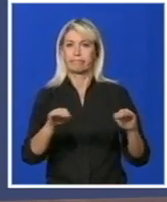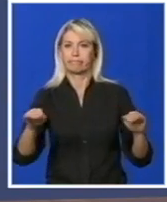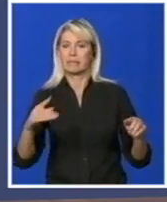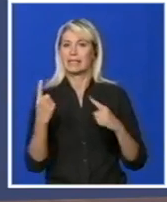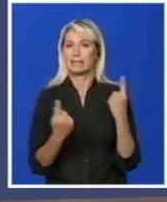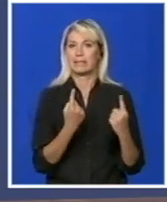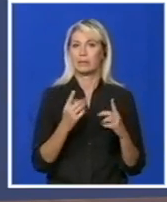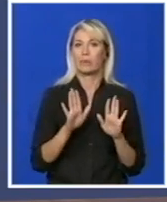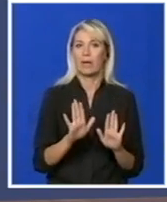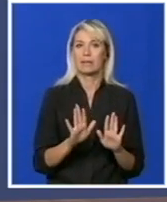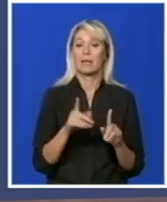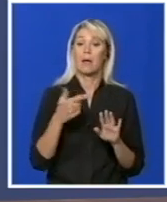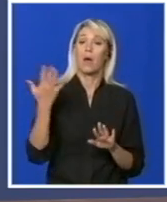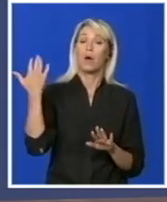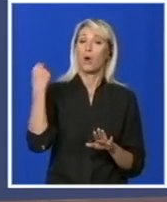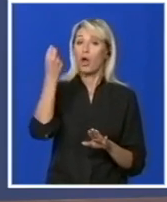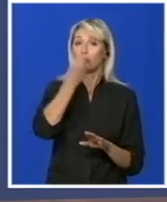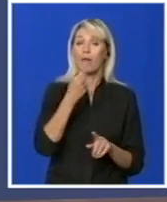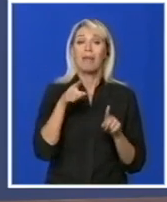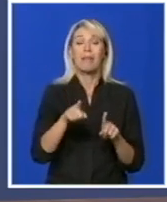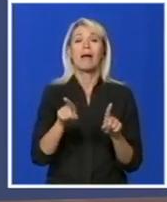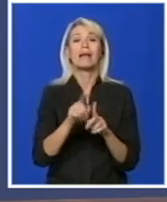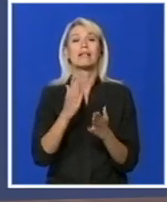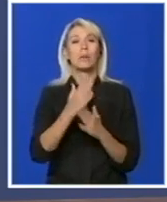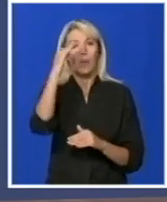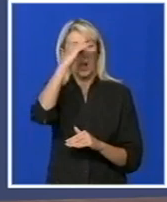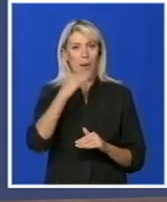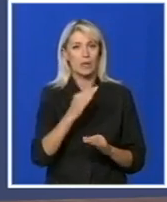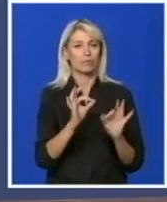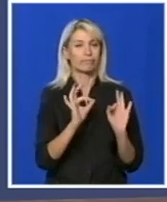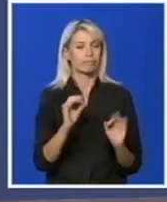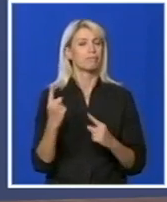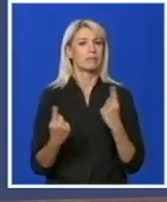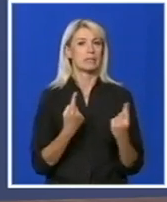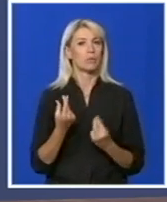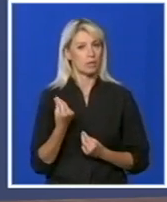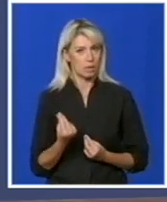Tako smo situaciju imali prošle nedelje i u gradu Nišu.